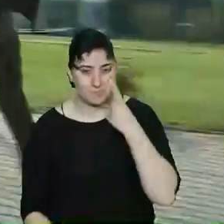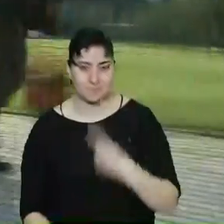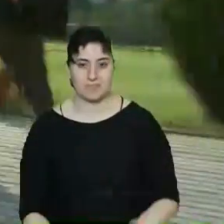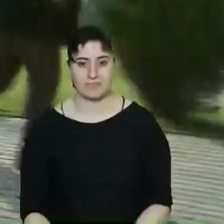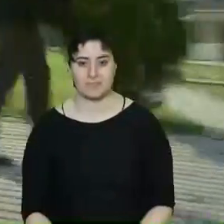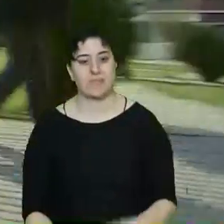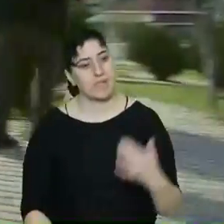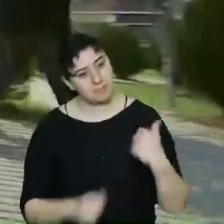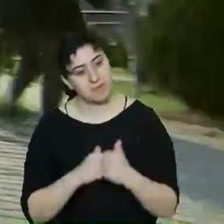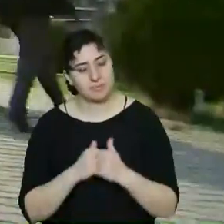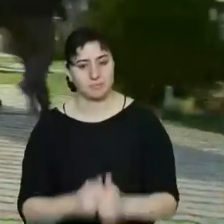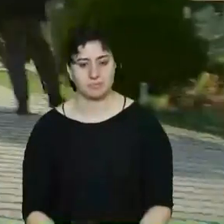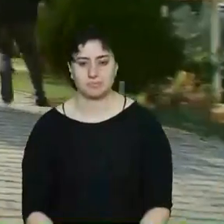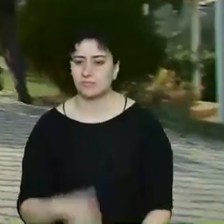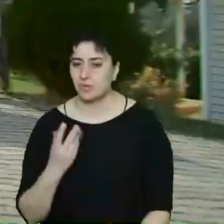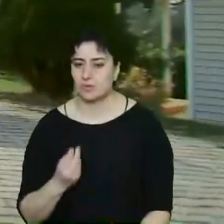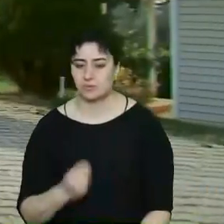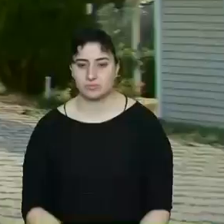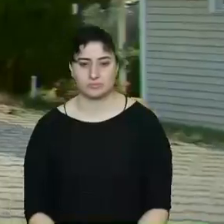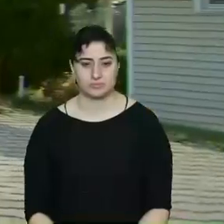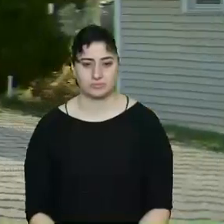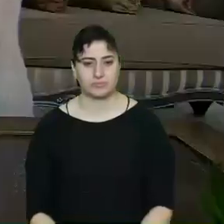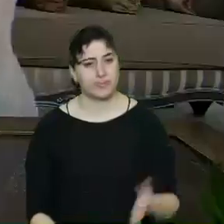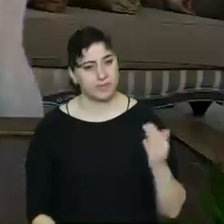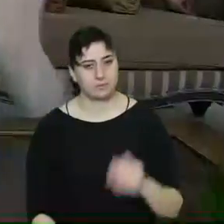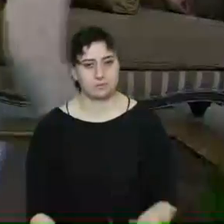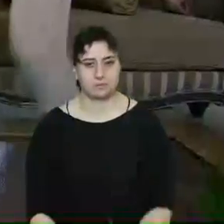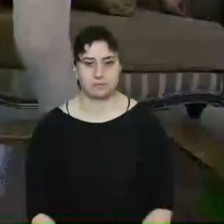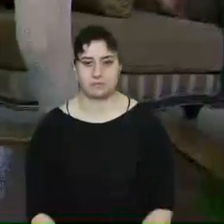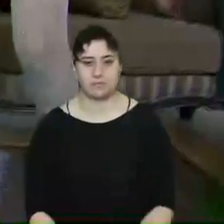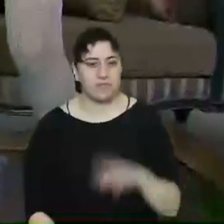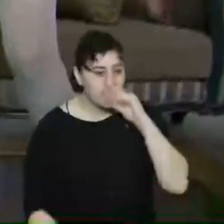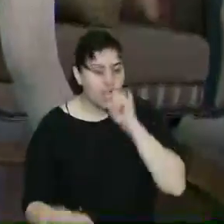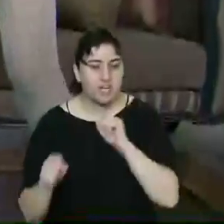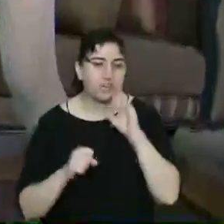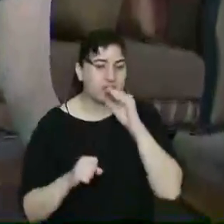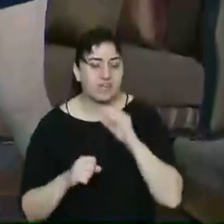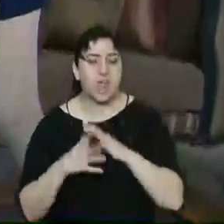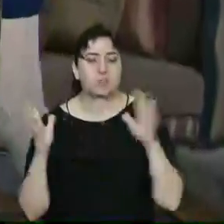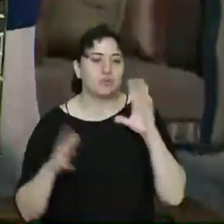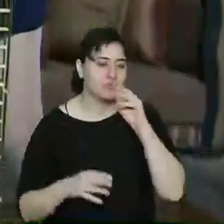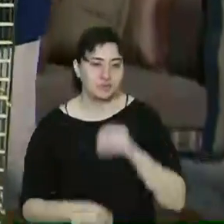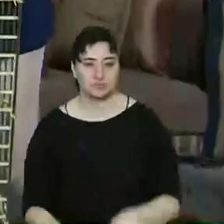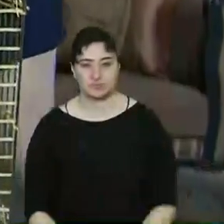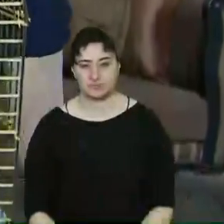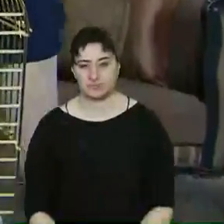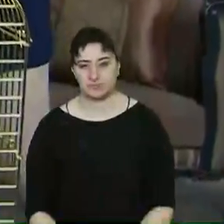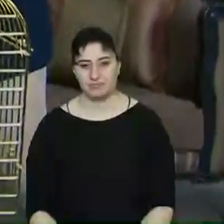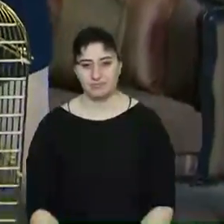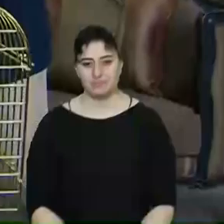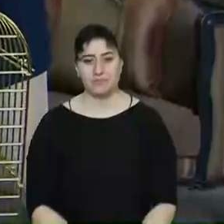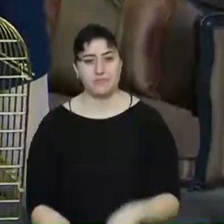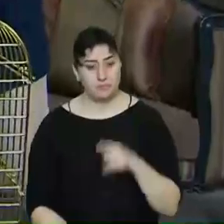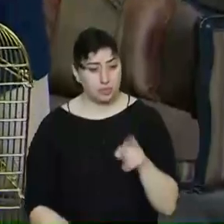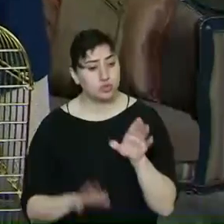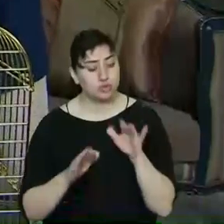oldu lan? Çünkü elinden tuttu müştemilata götürüyor. Gel bir şey yok gel sen gel. Fener! En büyük Fener! Serpil